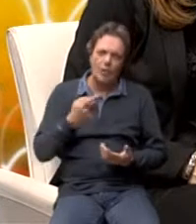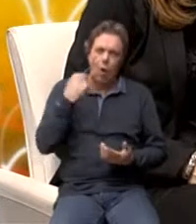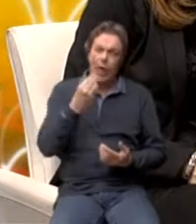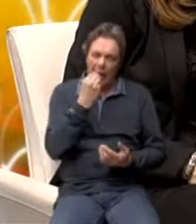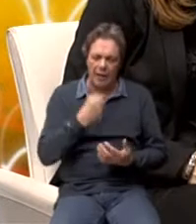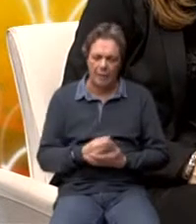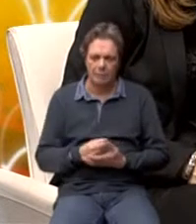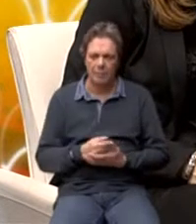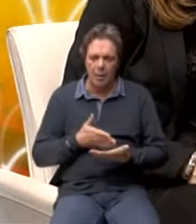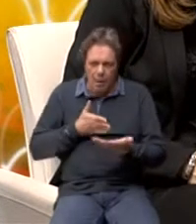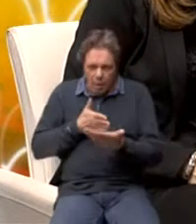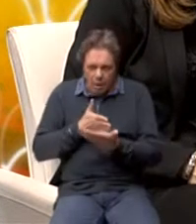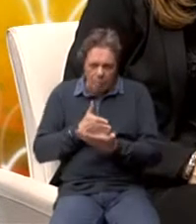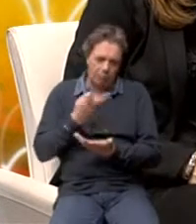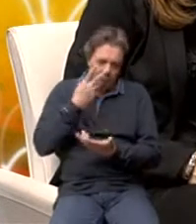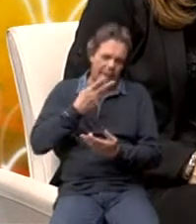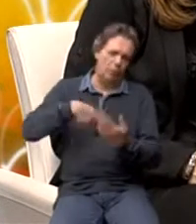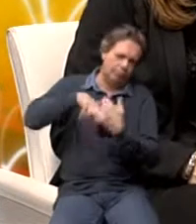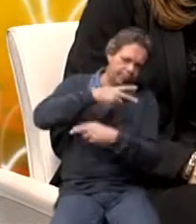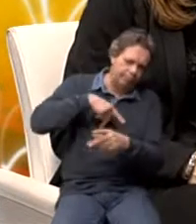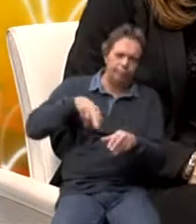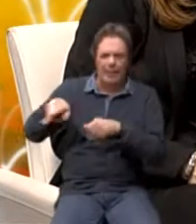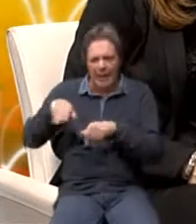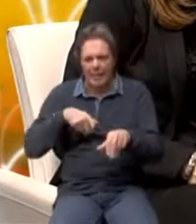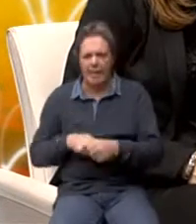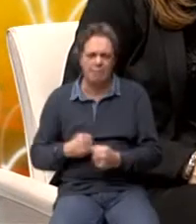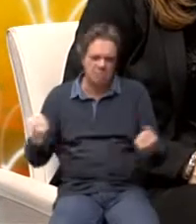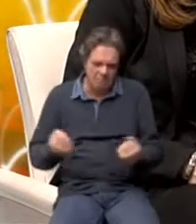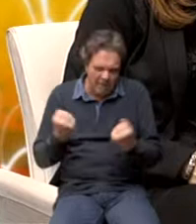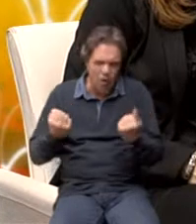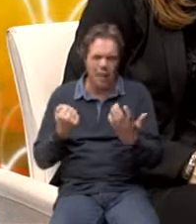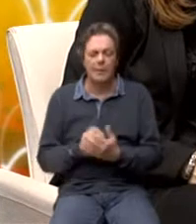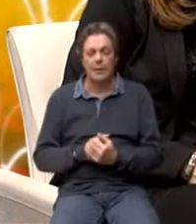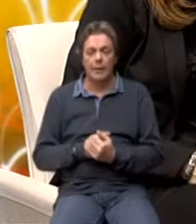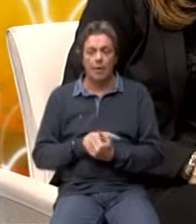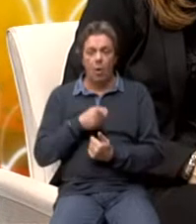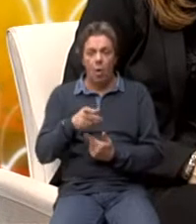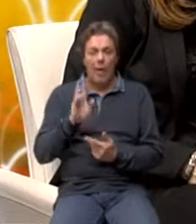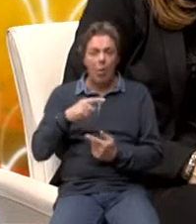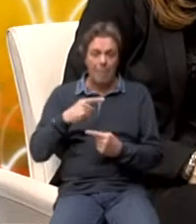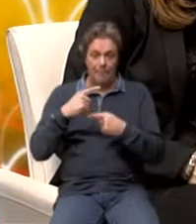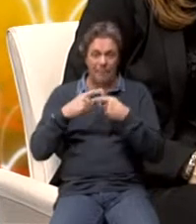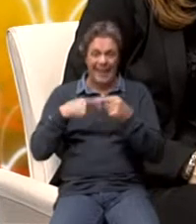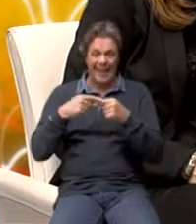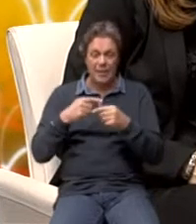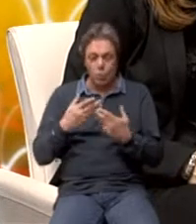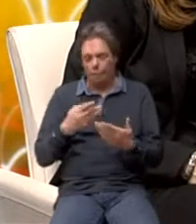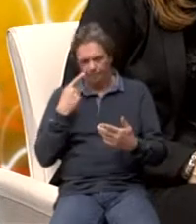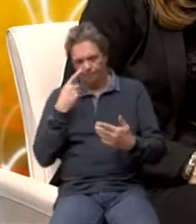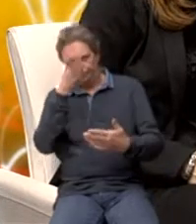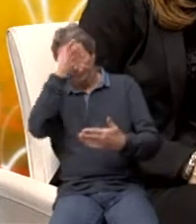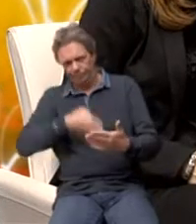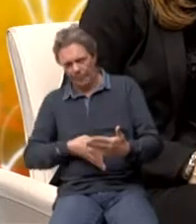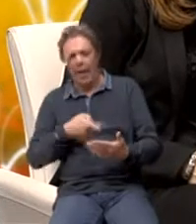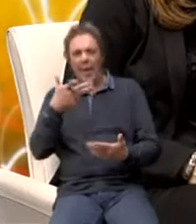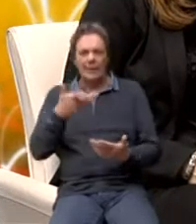Znači, kroz sve te, jasno, i kretanje i sve. Onaj koji ima genetsku predispoziciju da se